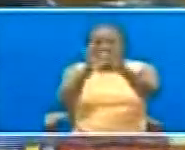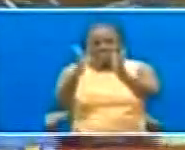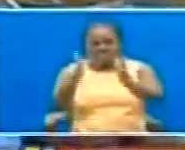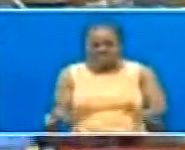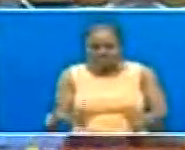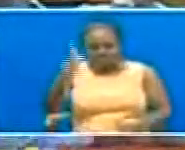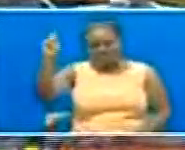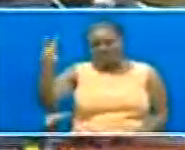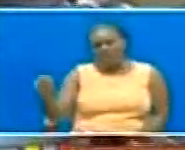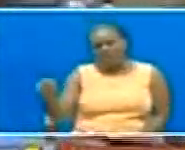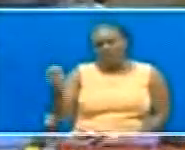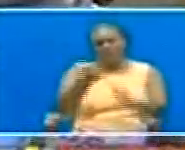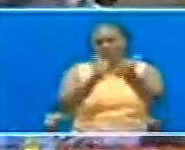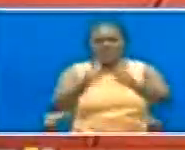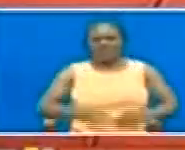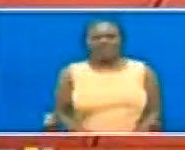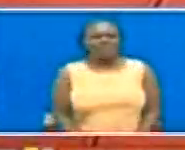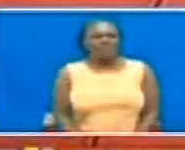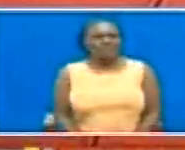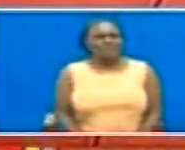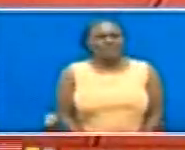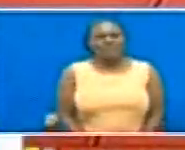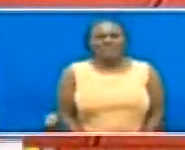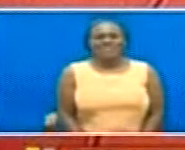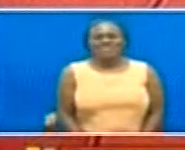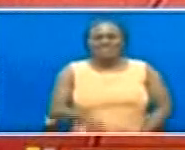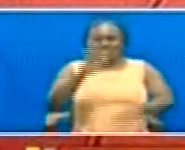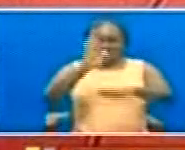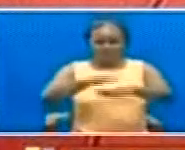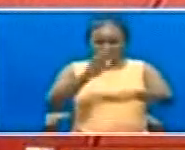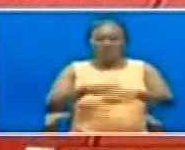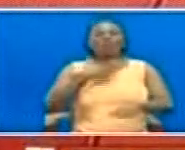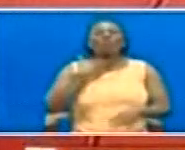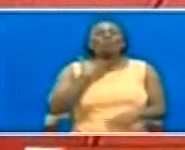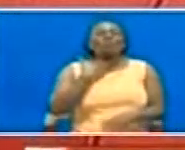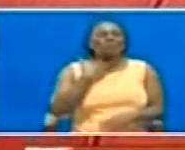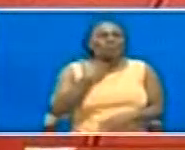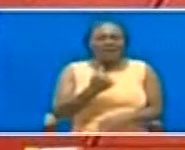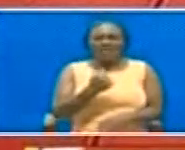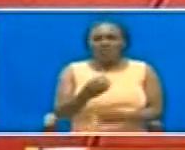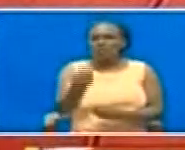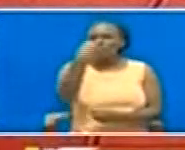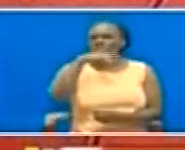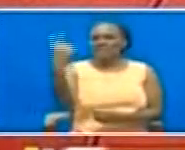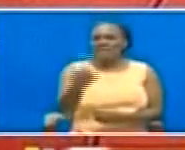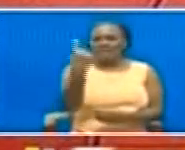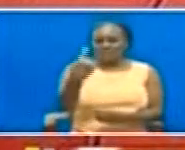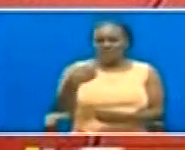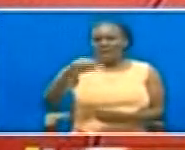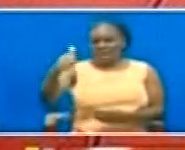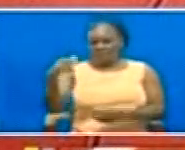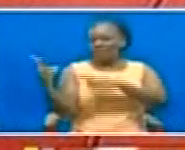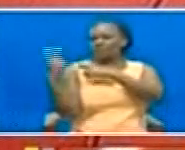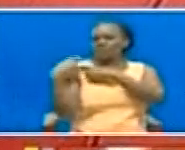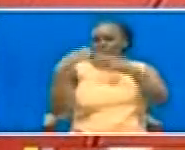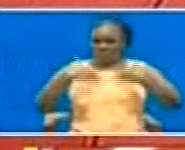Okenye, KTN Michezo. Na barabara kabisa, sitaki kumla mbuzi huyo peke yangu, na washikadau wa mchezo wa